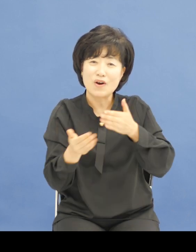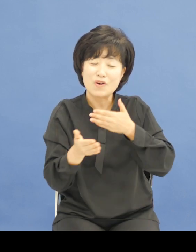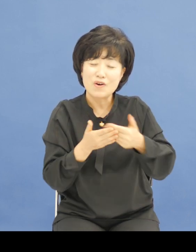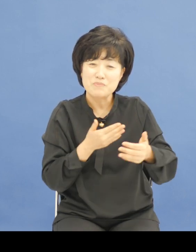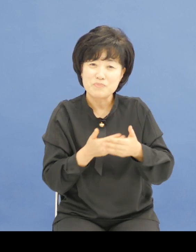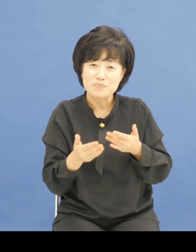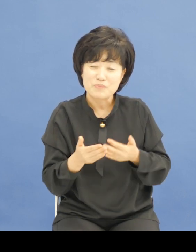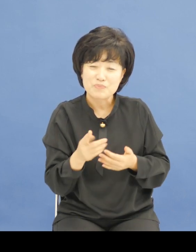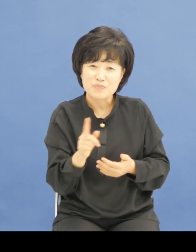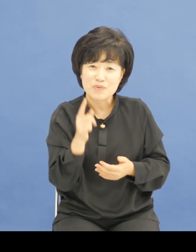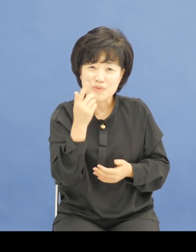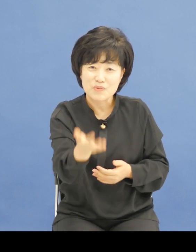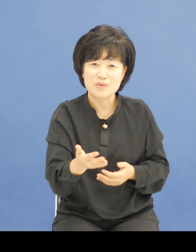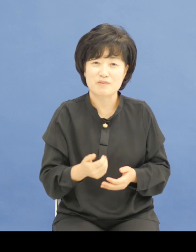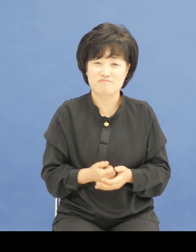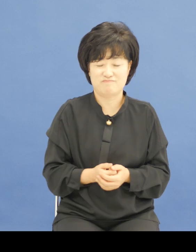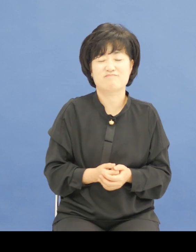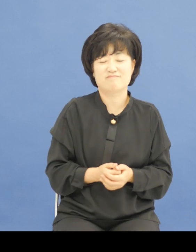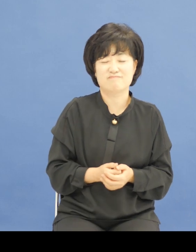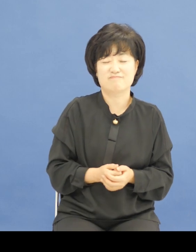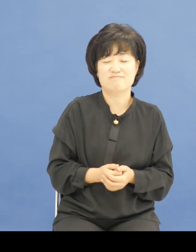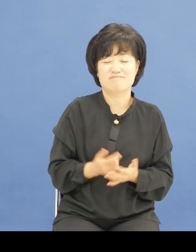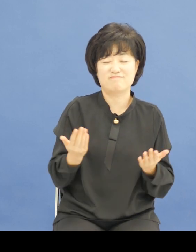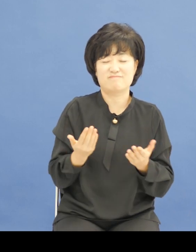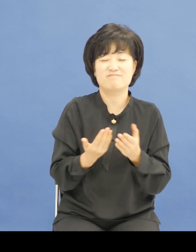어떤 일이 있었냐면은 네.